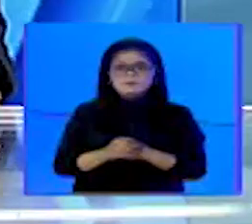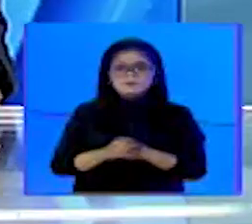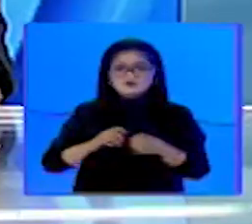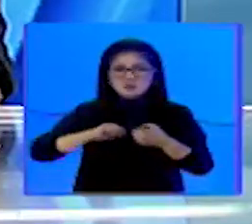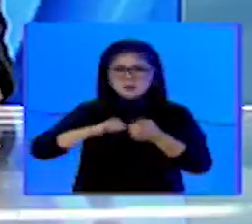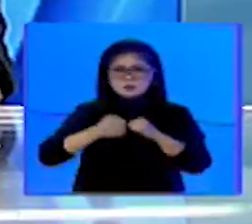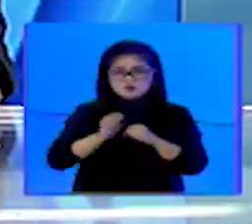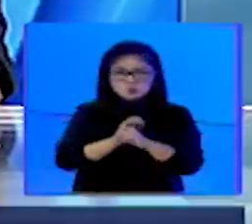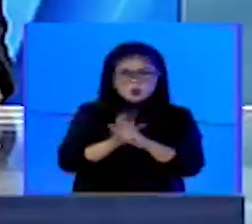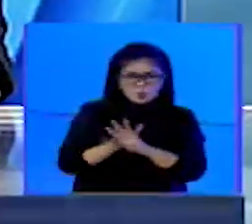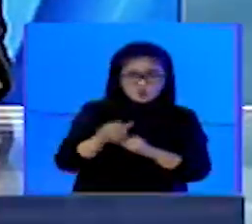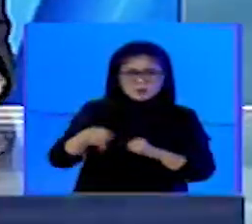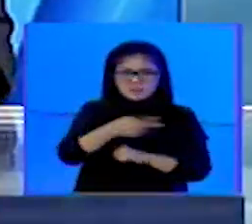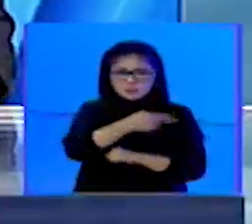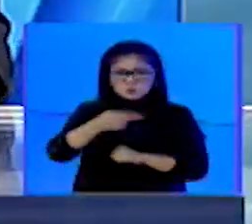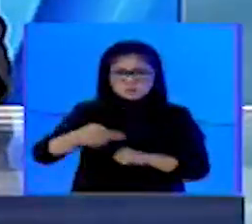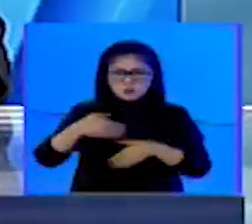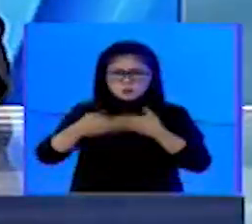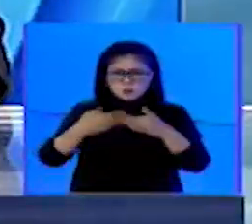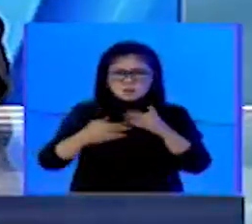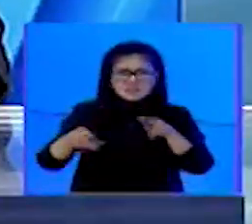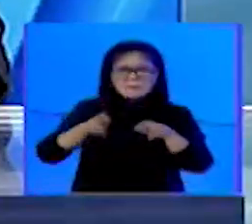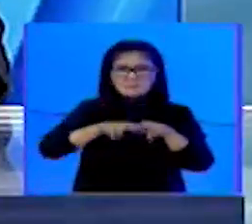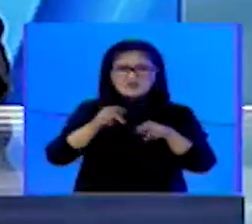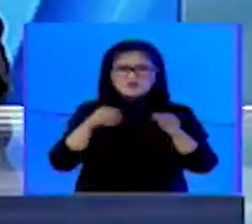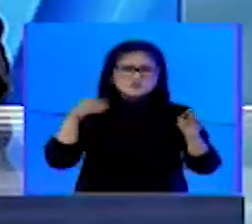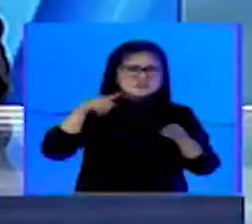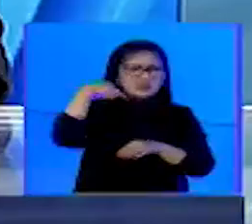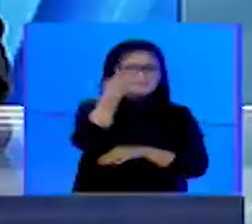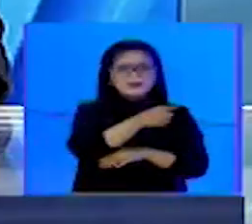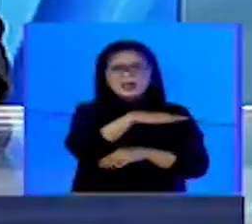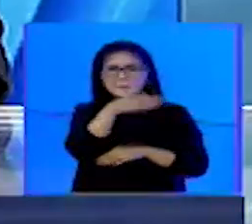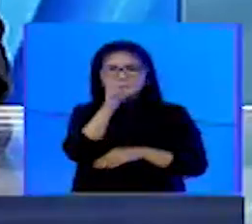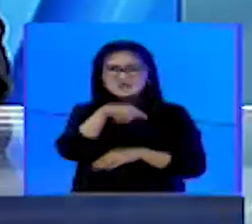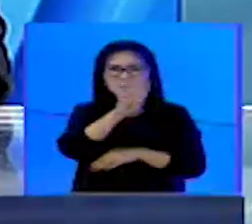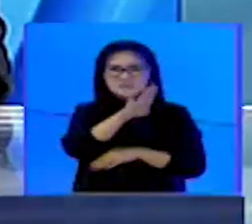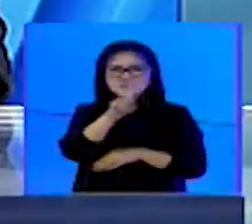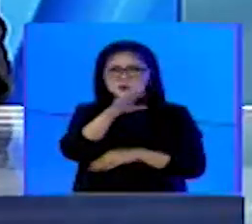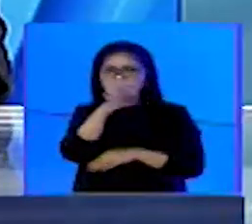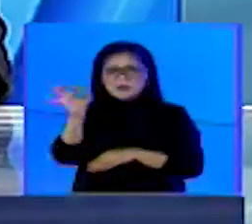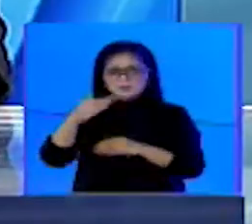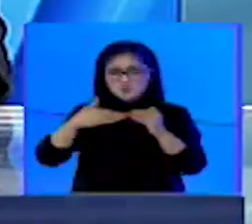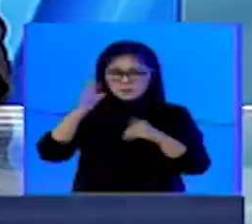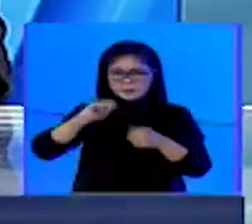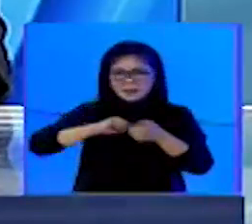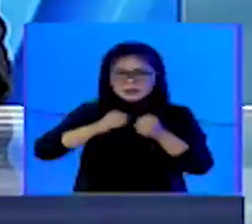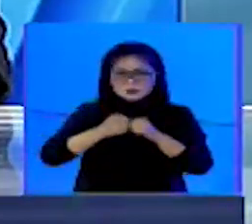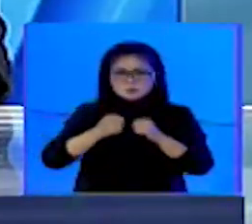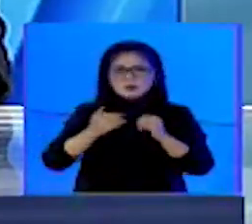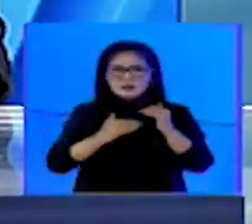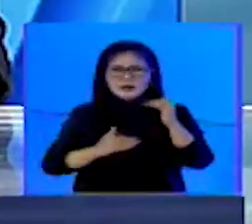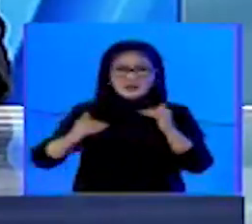Pemirsa, kasus COVID-19 di tanah air terus bertambah dan menembus angka lebih dari 41.000 kasus. Kenaikan kasus positif COVID-19 ini